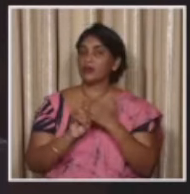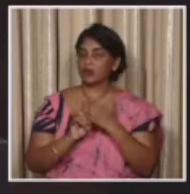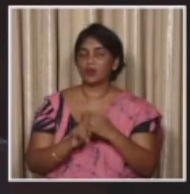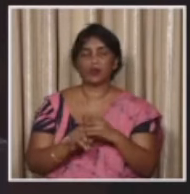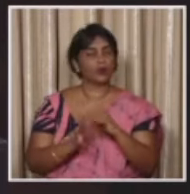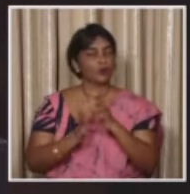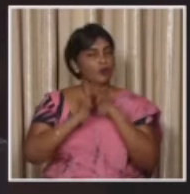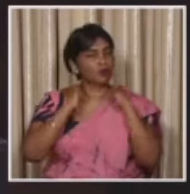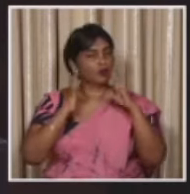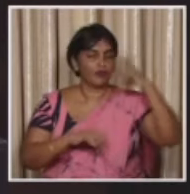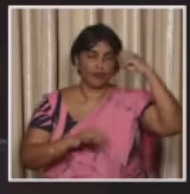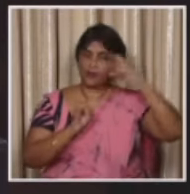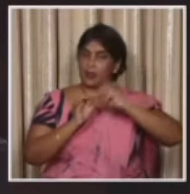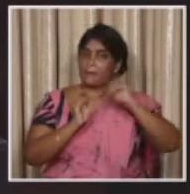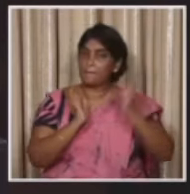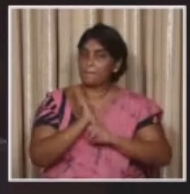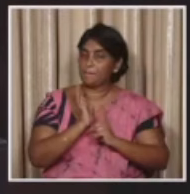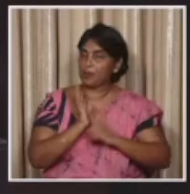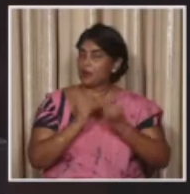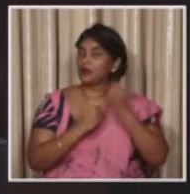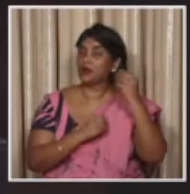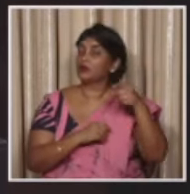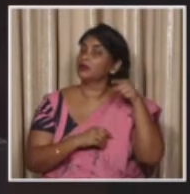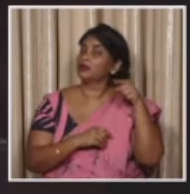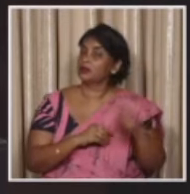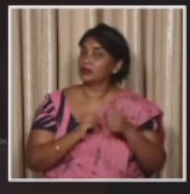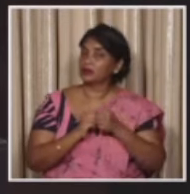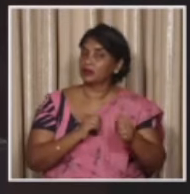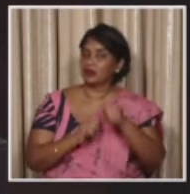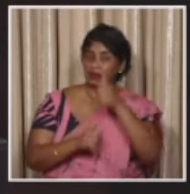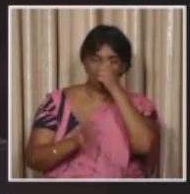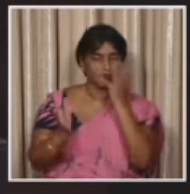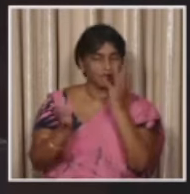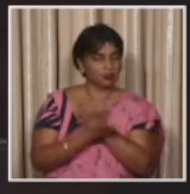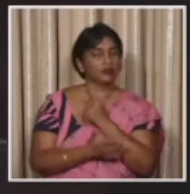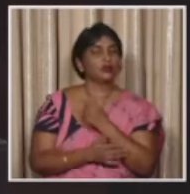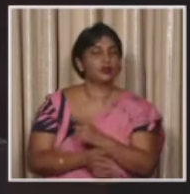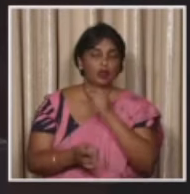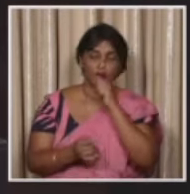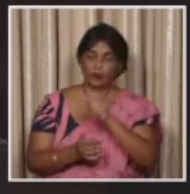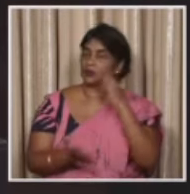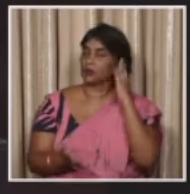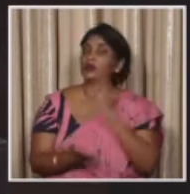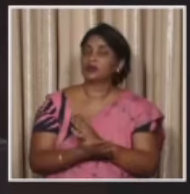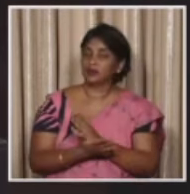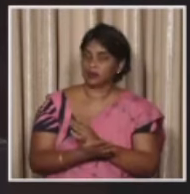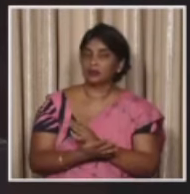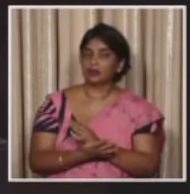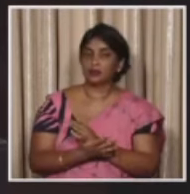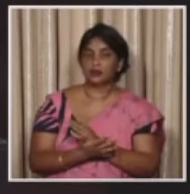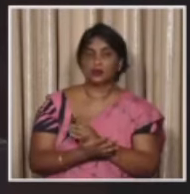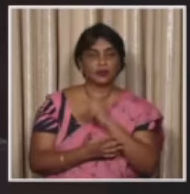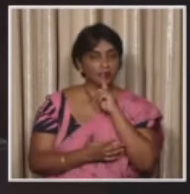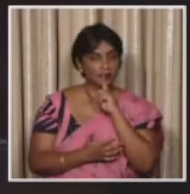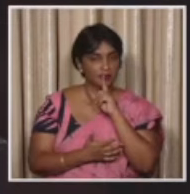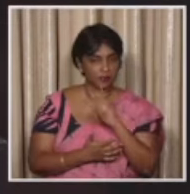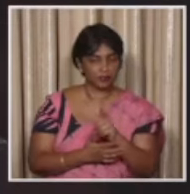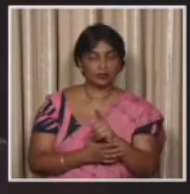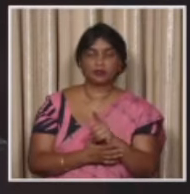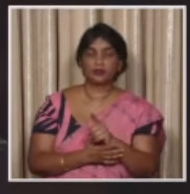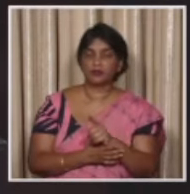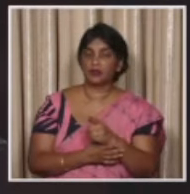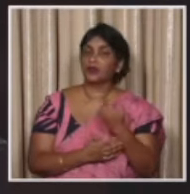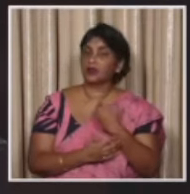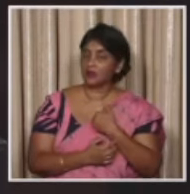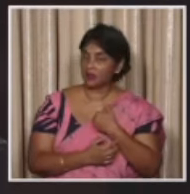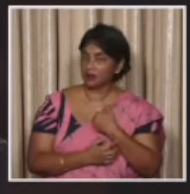අධික විදුලි බිලක් පටවලා මේ කරන ගසා කෑම වහා නතර කරන්නයි කියලා අපි ඉල්ලීමක් කරනවා.